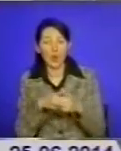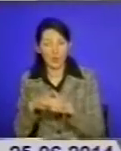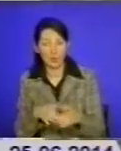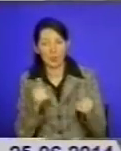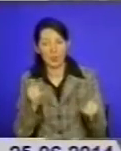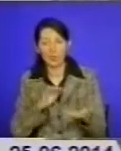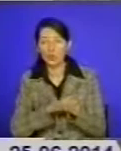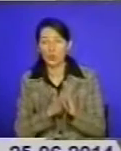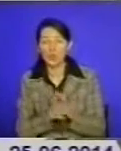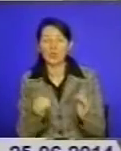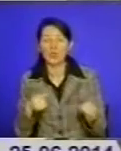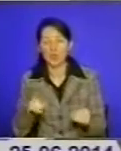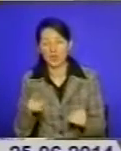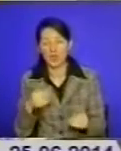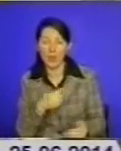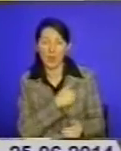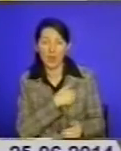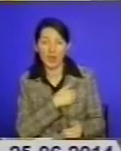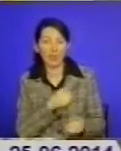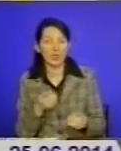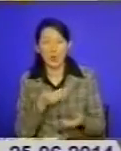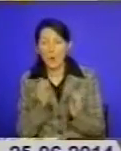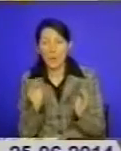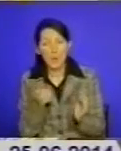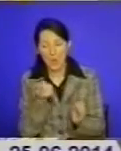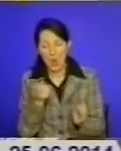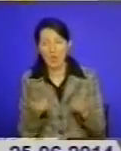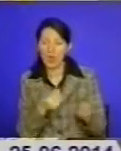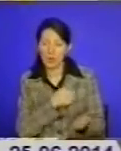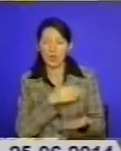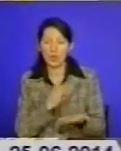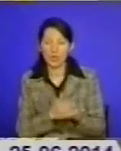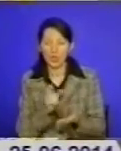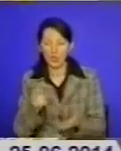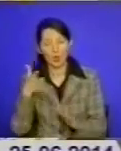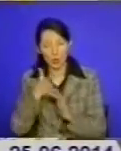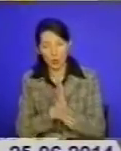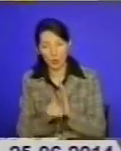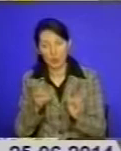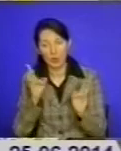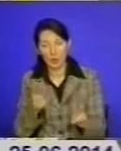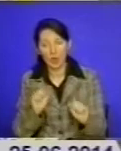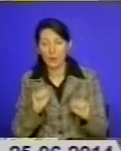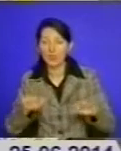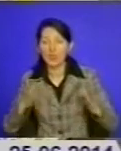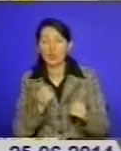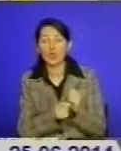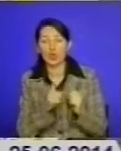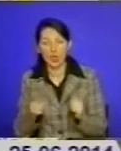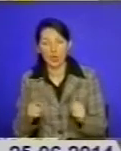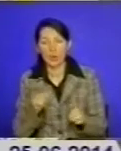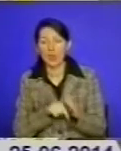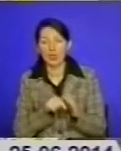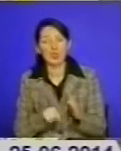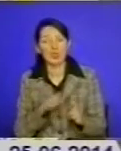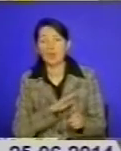інша, охочих поменшало, проте все ж бажаючі є. Люди розуміють, що біда може трапитись, на жаль, з кожним. І річ зовсім не в